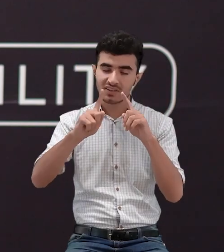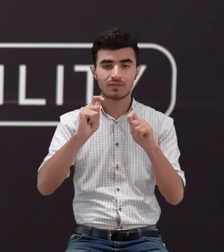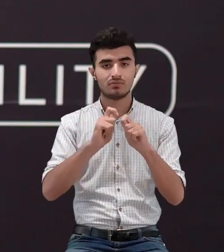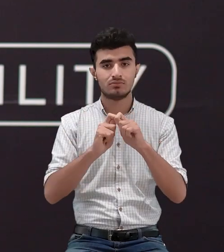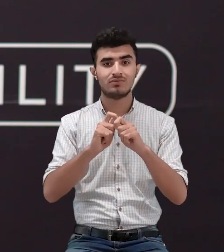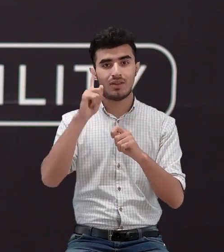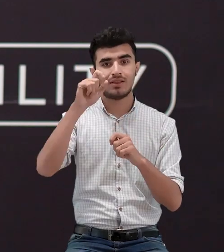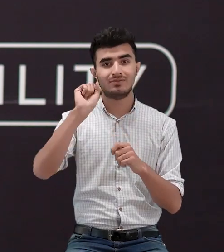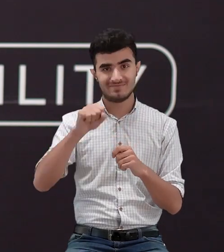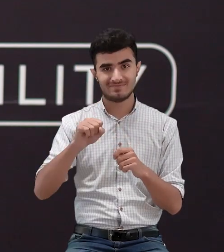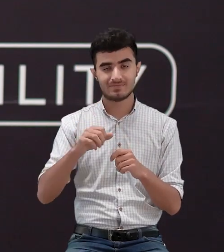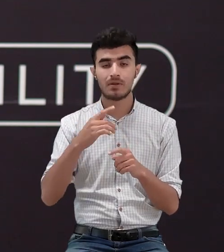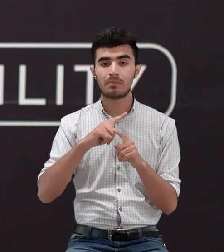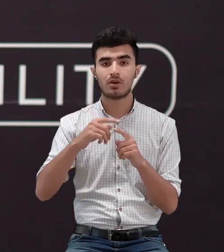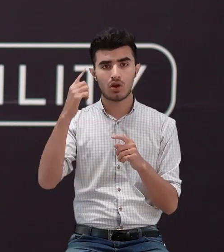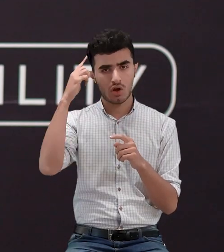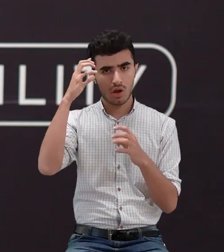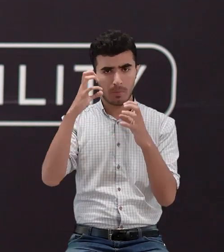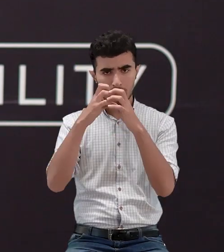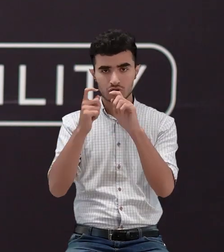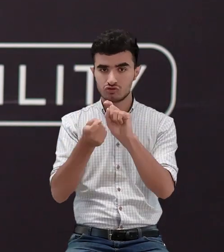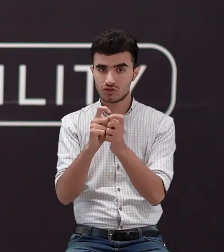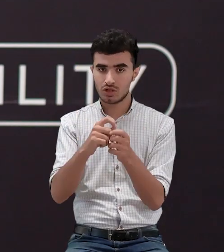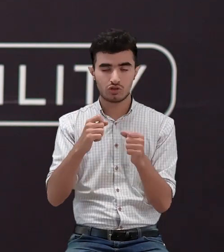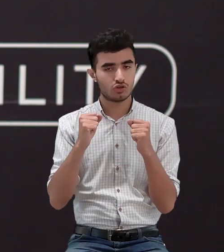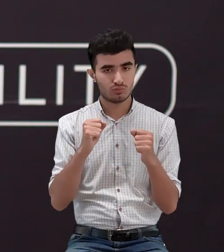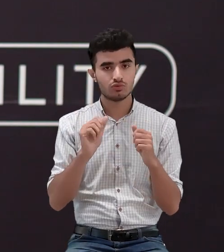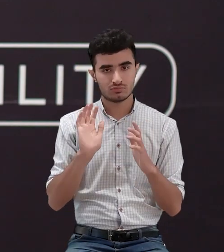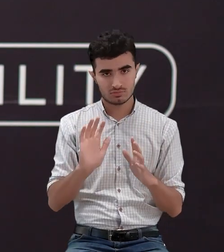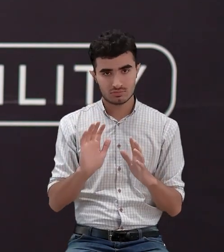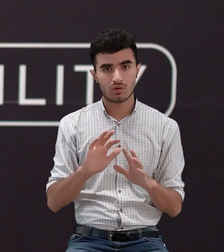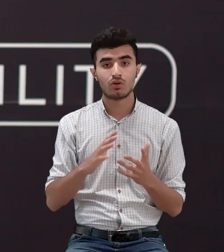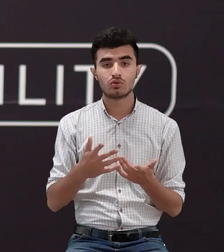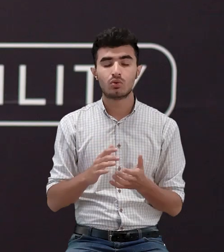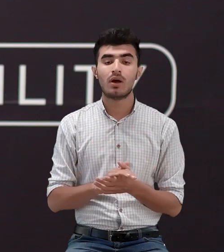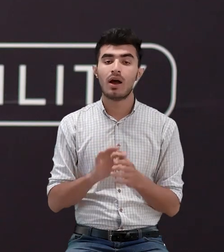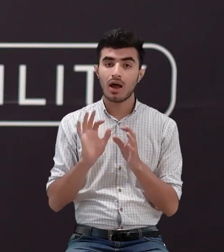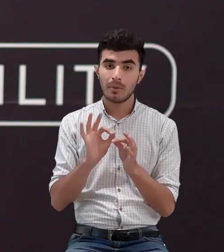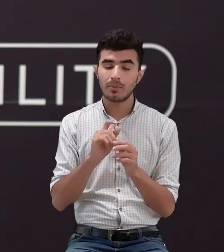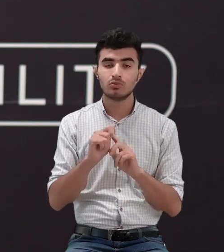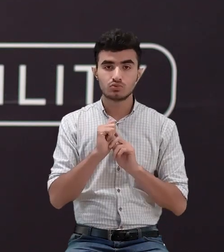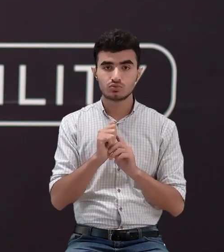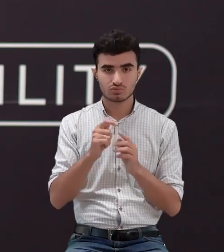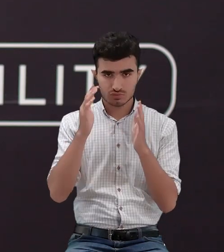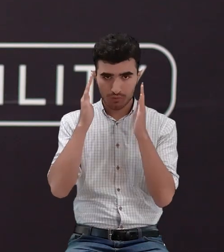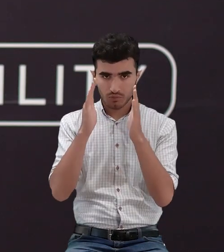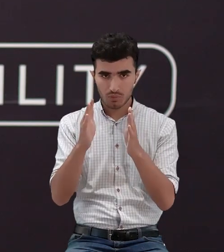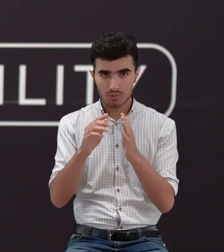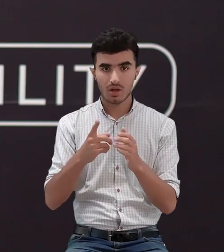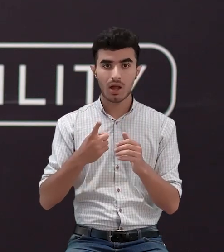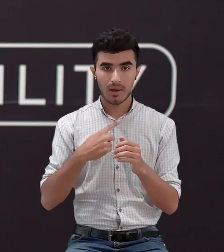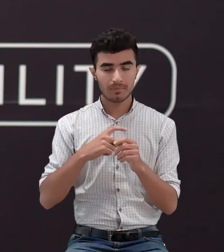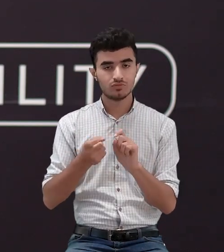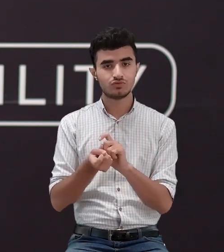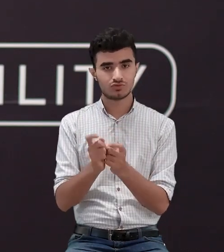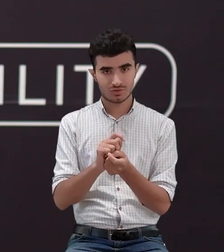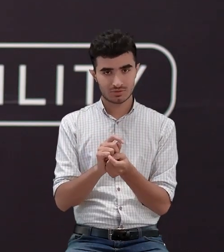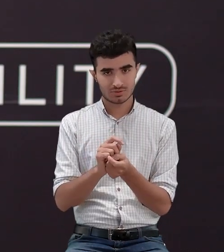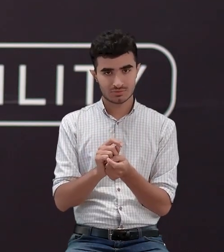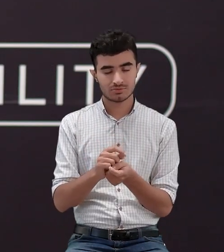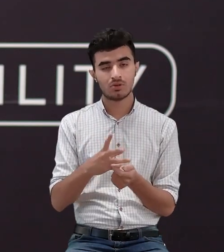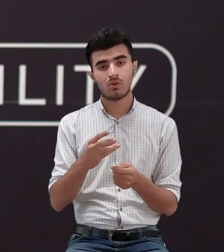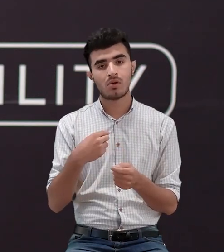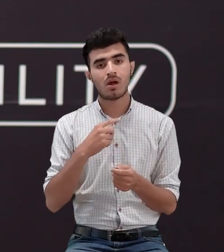हमसे. आप ब्रेन को तो नहीं चेंज कर सकते ना. तो इसलिए कोशिश ये होनी चाहिए कि आप भी चेंज हों,